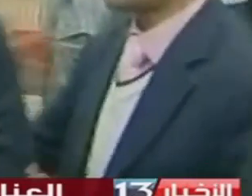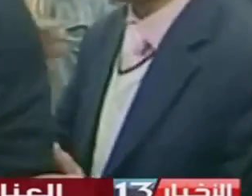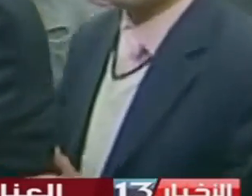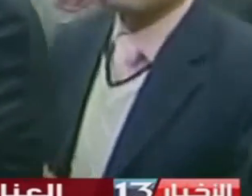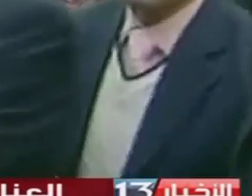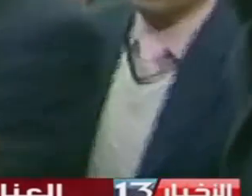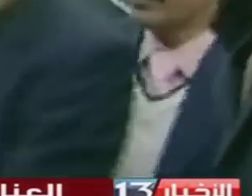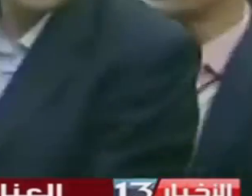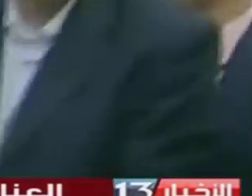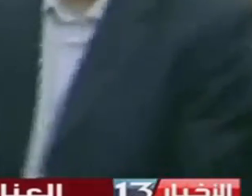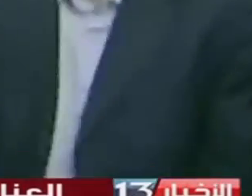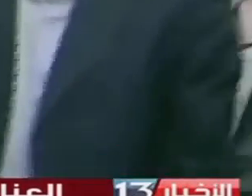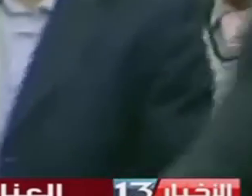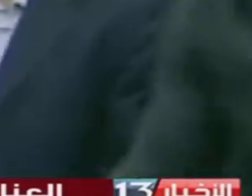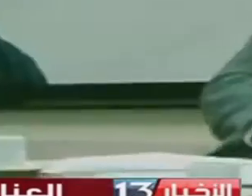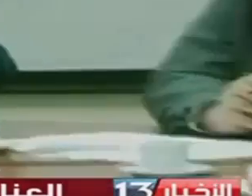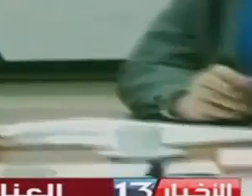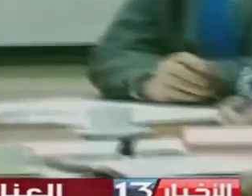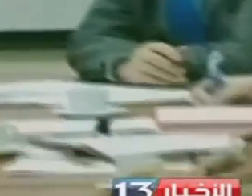بفيروس كورونا